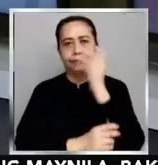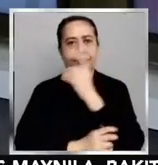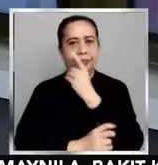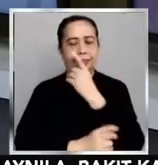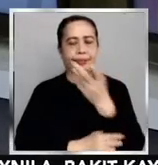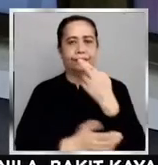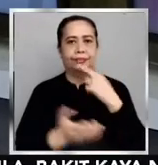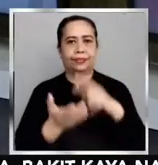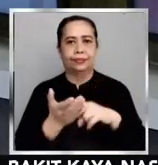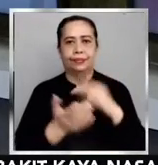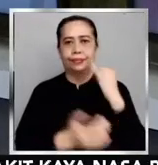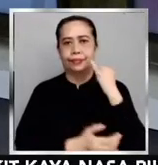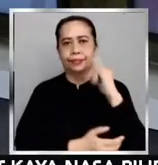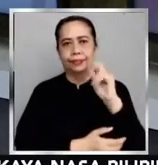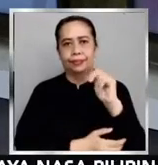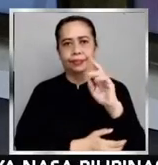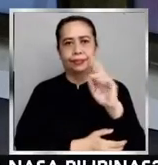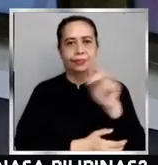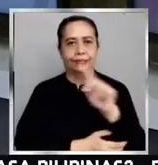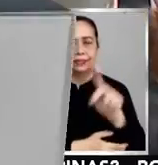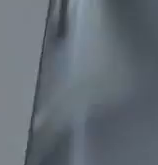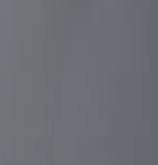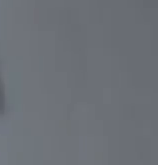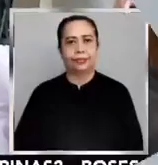ni Ian Cruz.